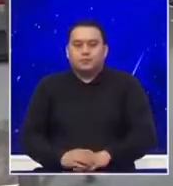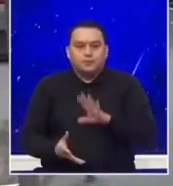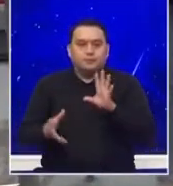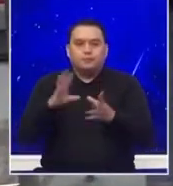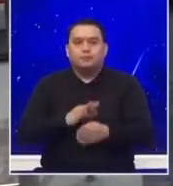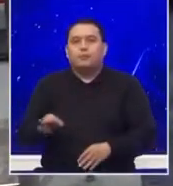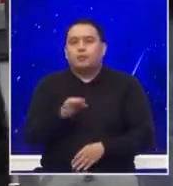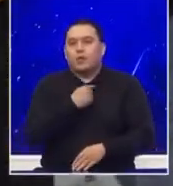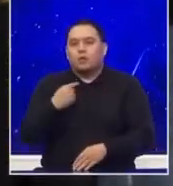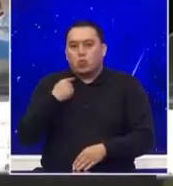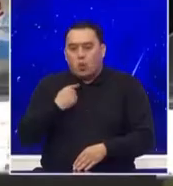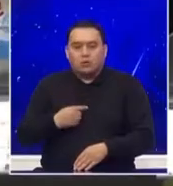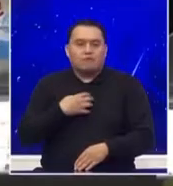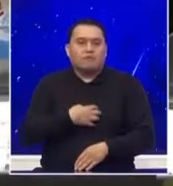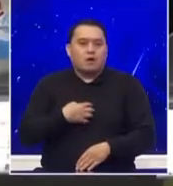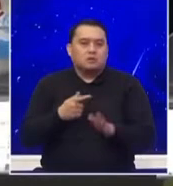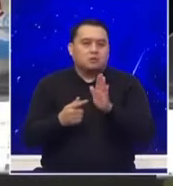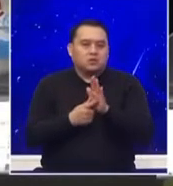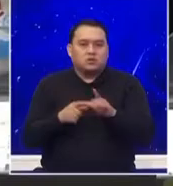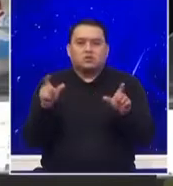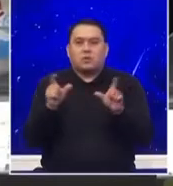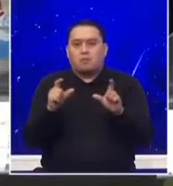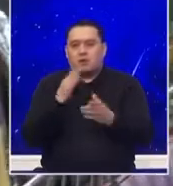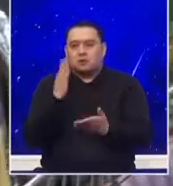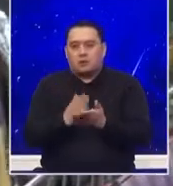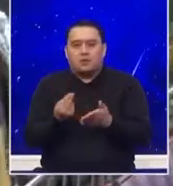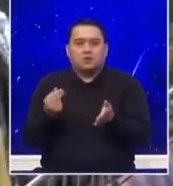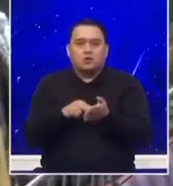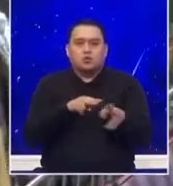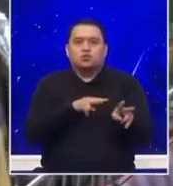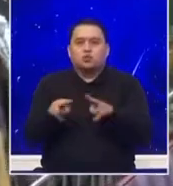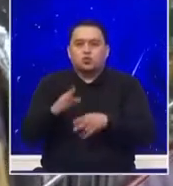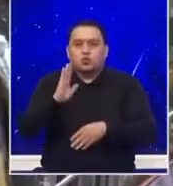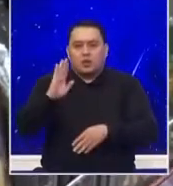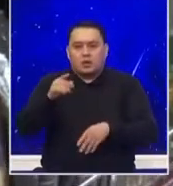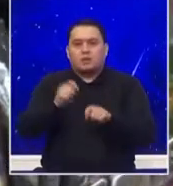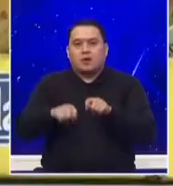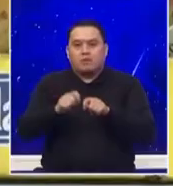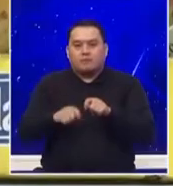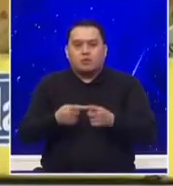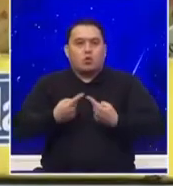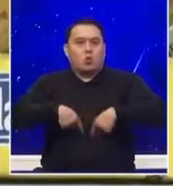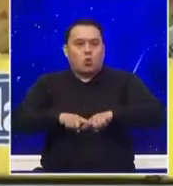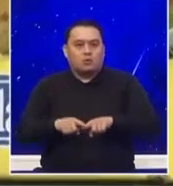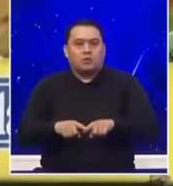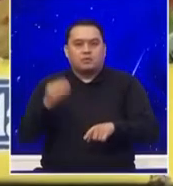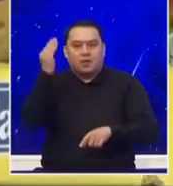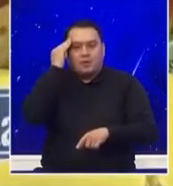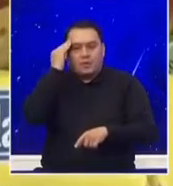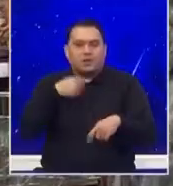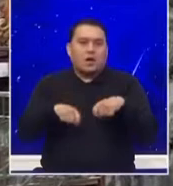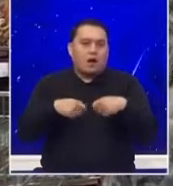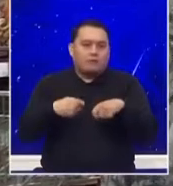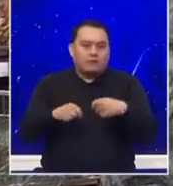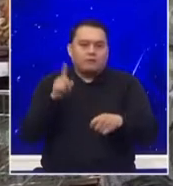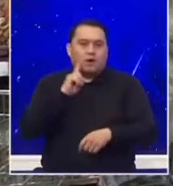облыс орталығында әлеуметтік маңызы бар 7 дүкен бар. Осыған байланысты бағаға мониторинг жүргізіледі. Рейдтік шараларда ұйымдастырушылардың пікірінше нарықтағы